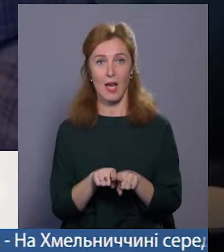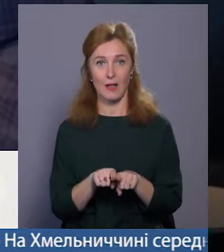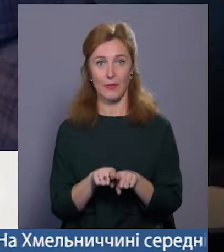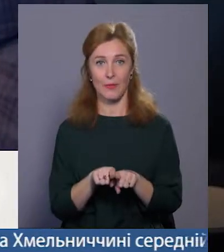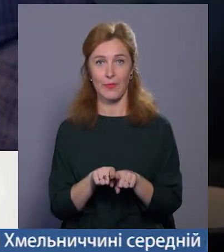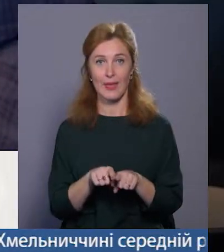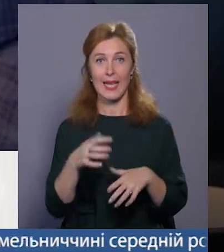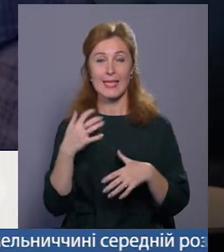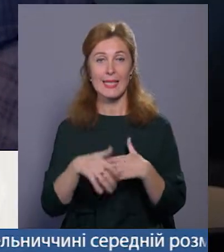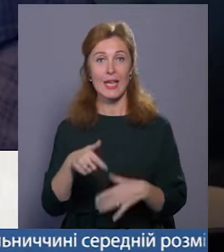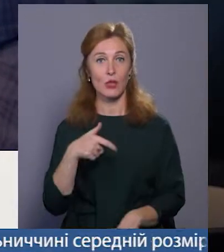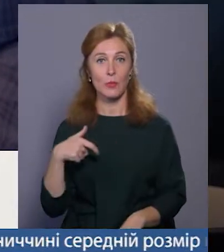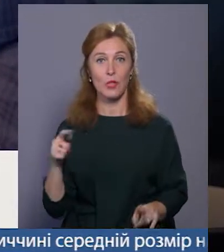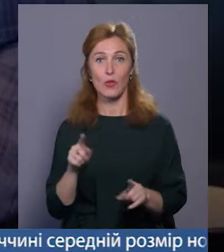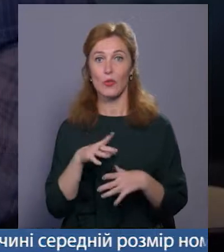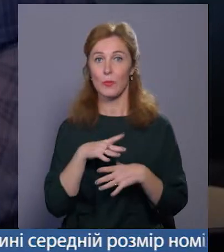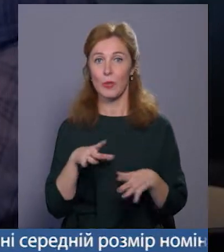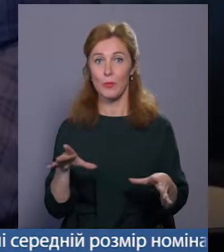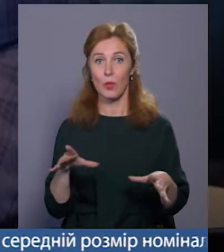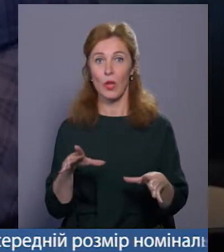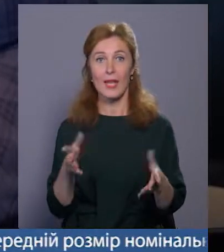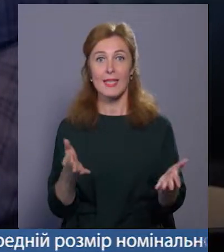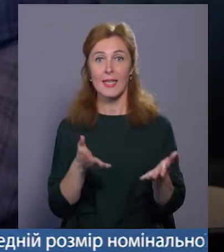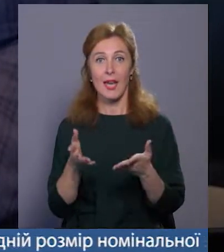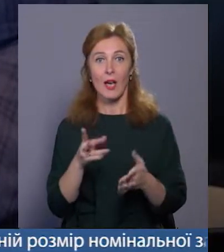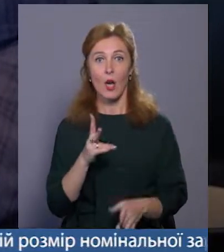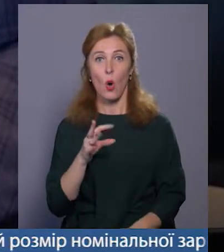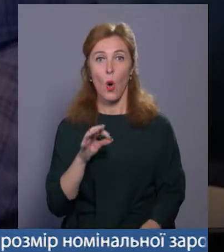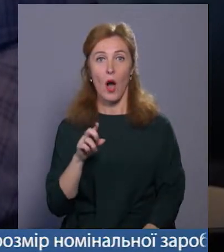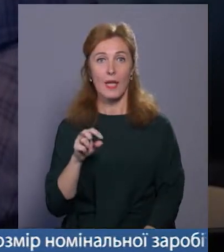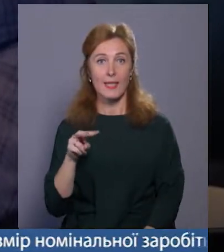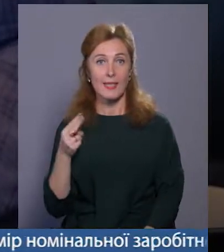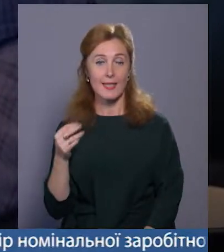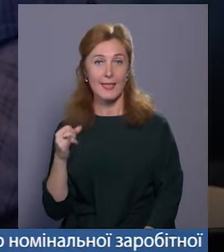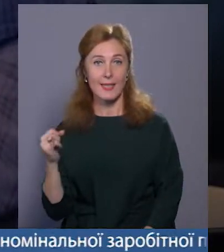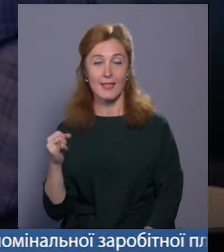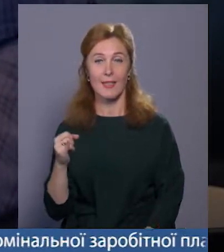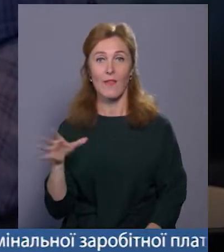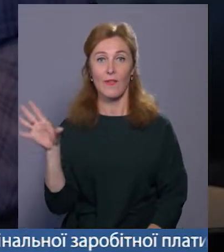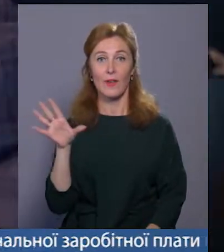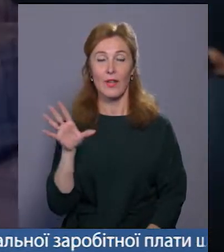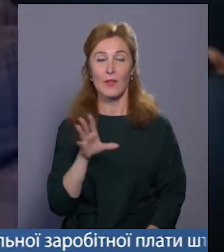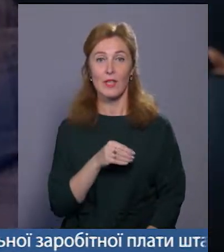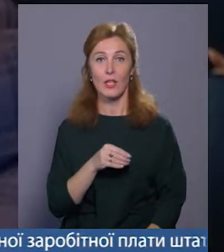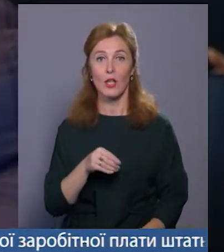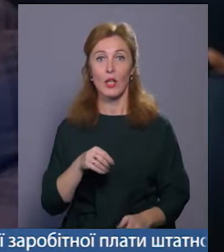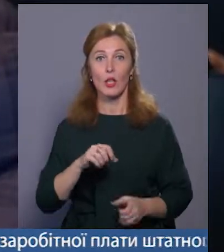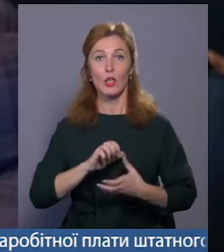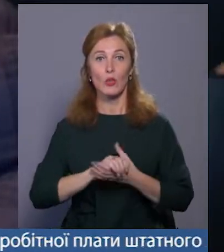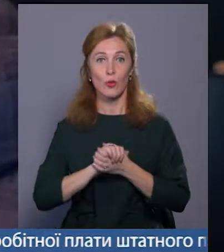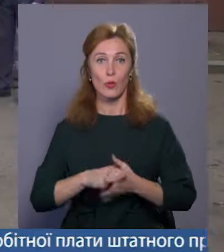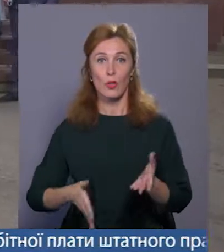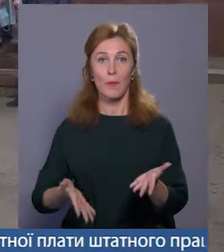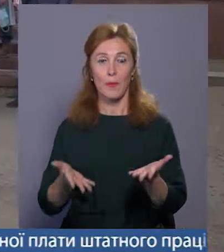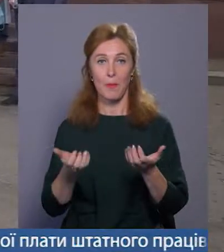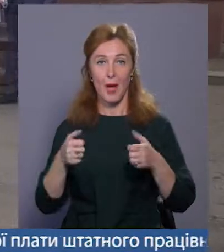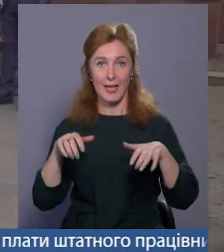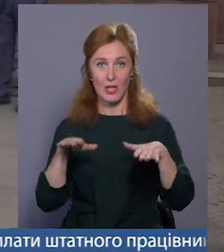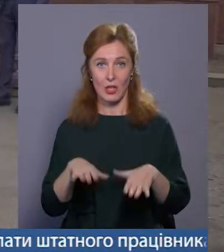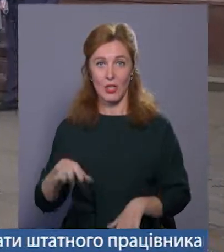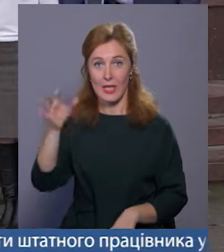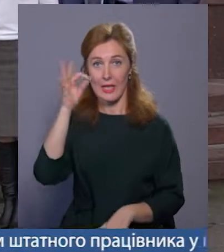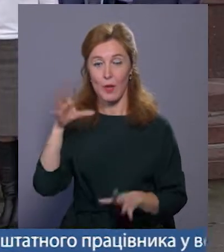серед депутатів, що не було ніякої ні коаліції, ні опозиції. Всі дружньо приймали всі рішення. Я задоволений. На згадку